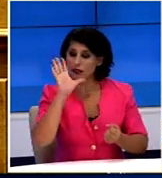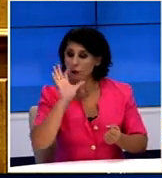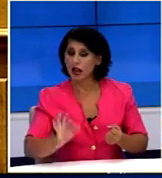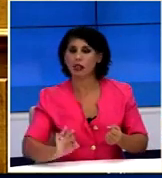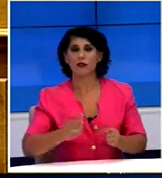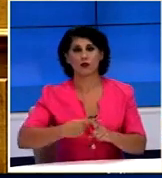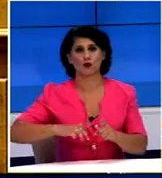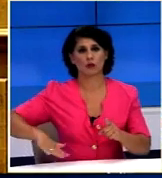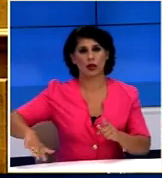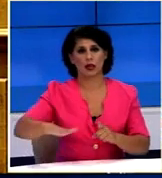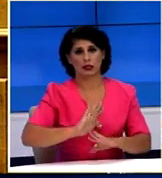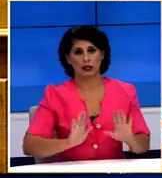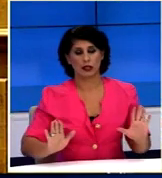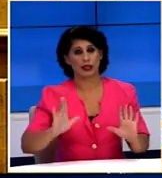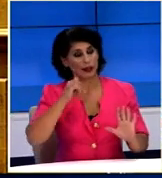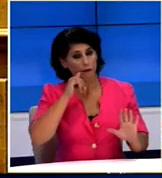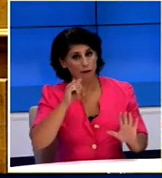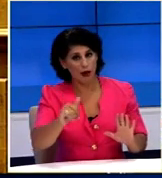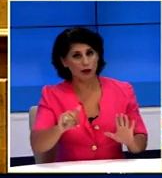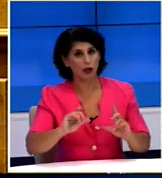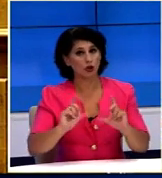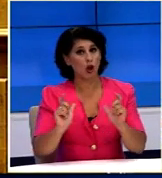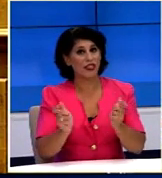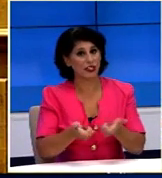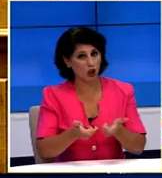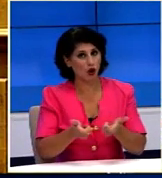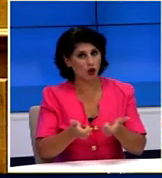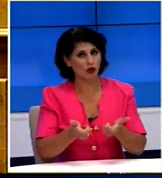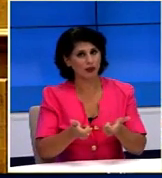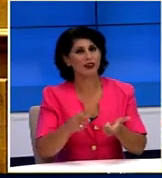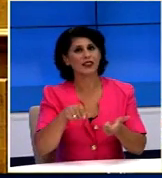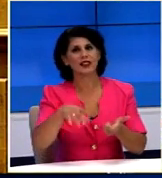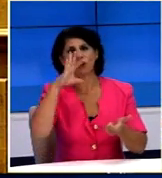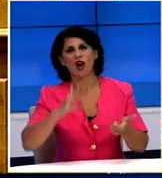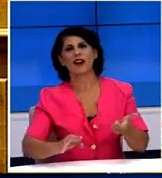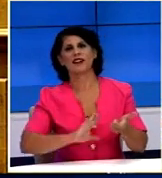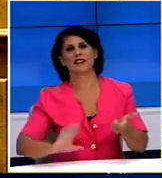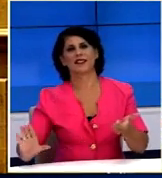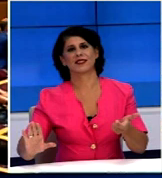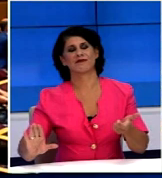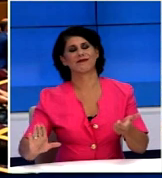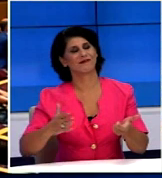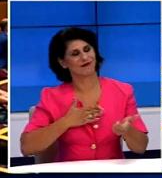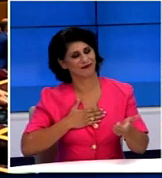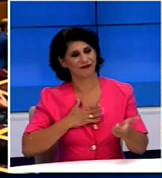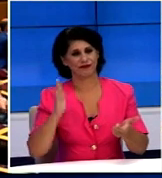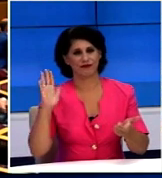ελληνικό λαό. Γιατί πάντα το εθνικό είναι το αληθές. Σας ευχαριστώ.